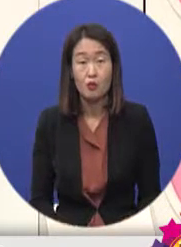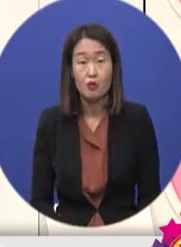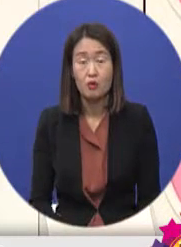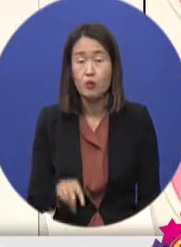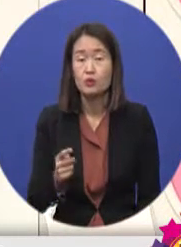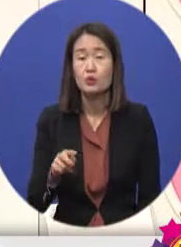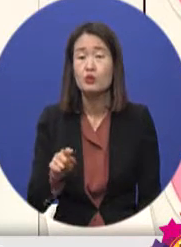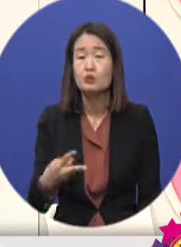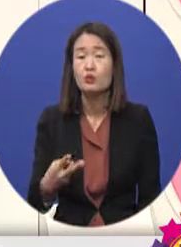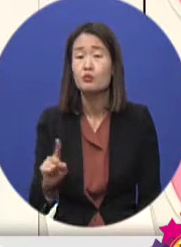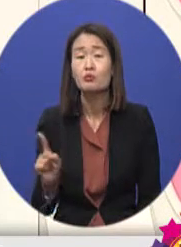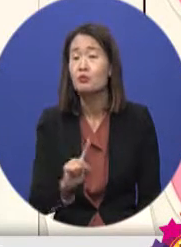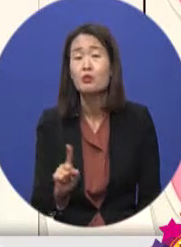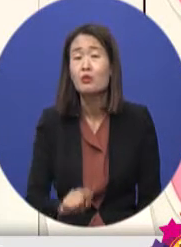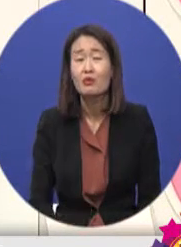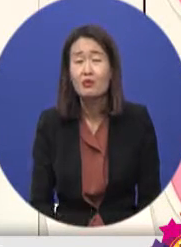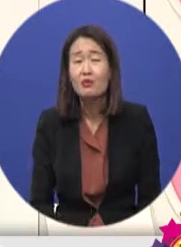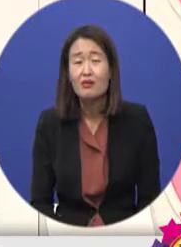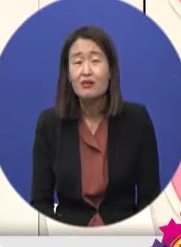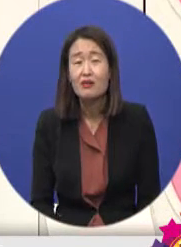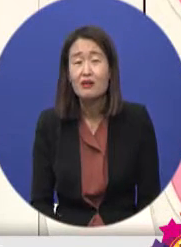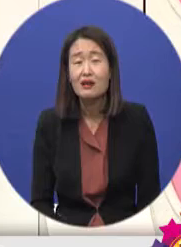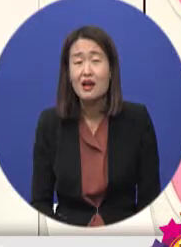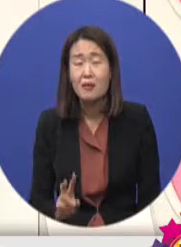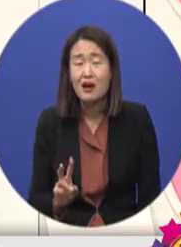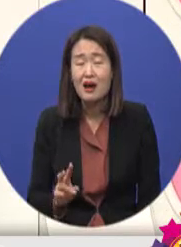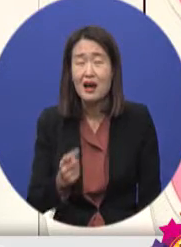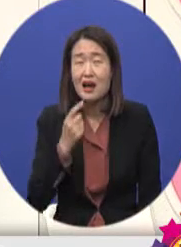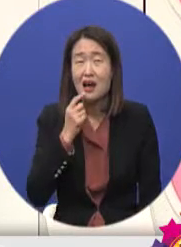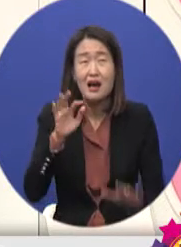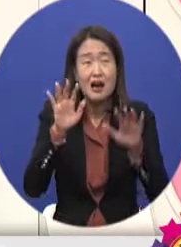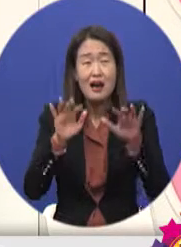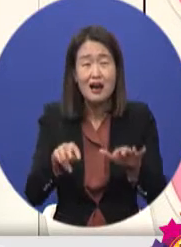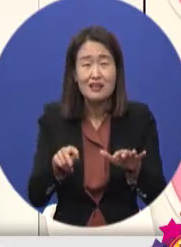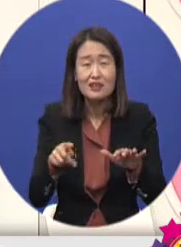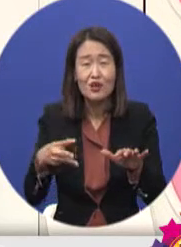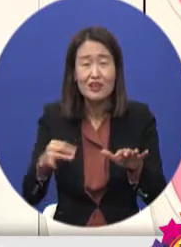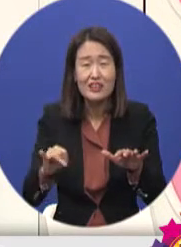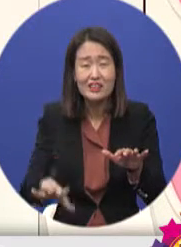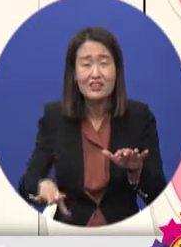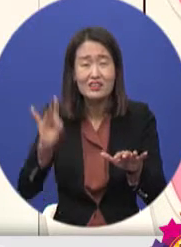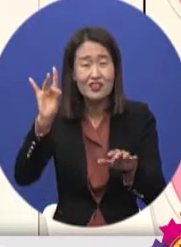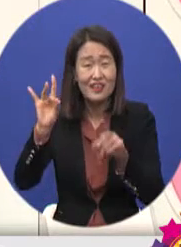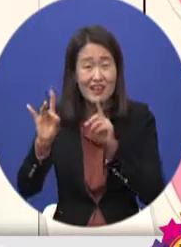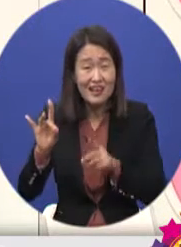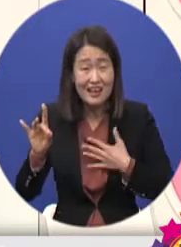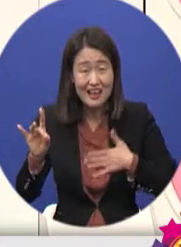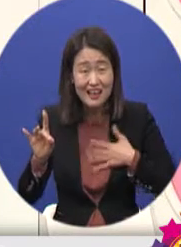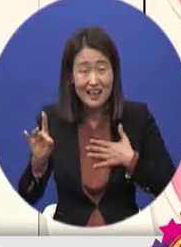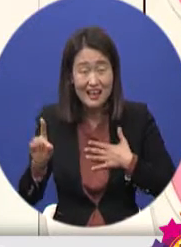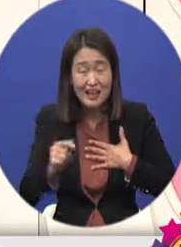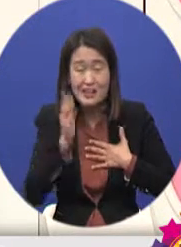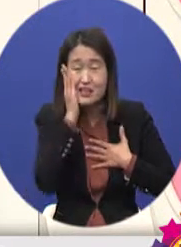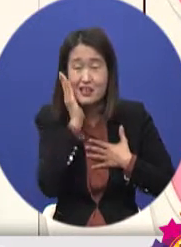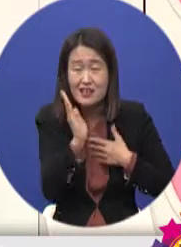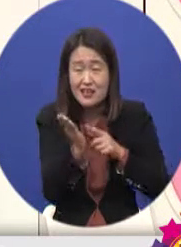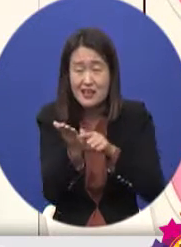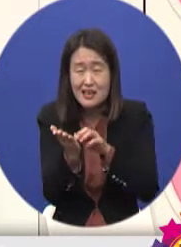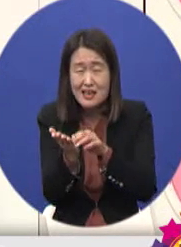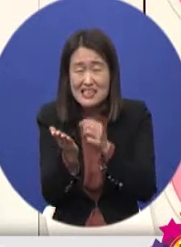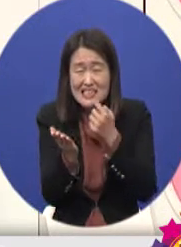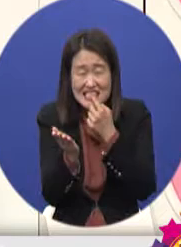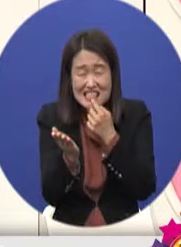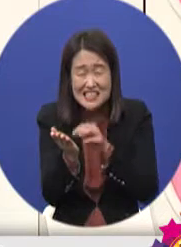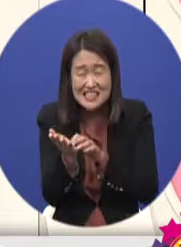절기는 무언가요? 어떤 아마 첫 서리가 내리고요. 맞습니다. 예. 지난번에도 절기를 말씀해 주신